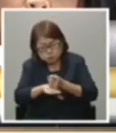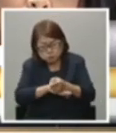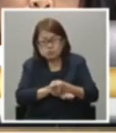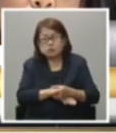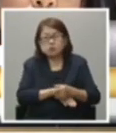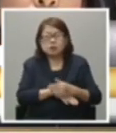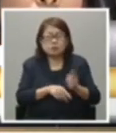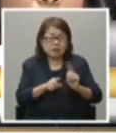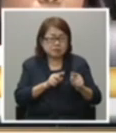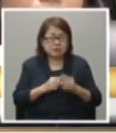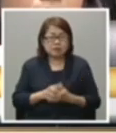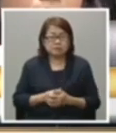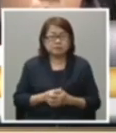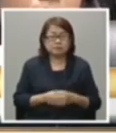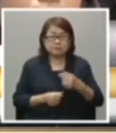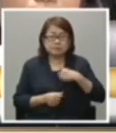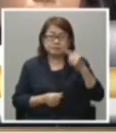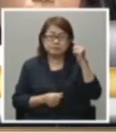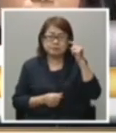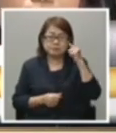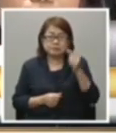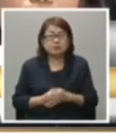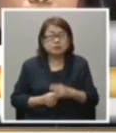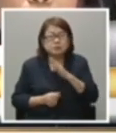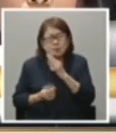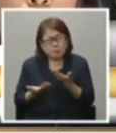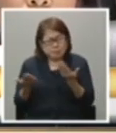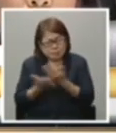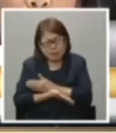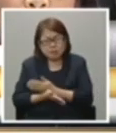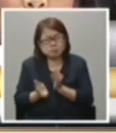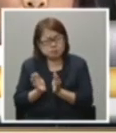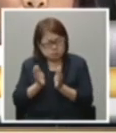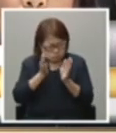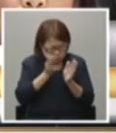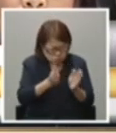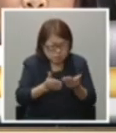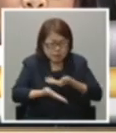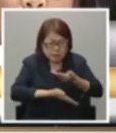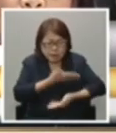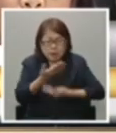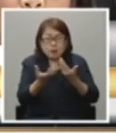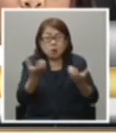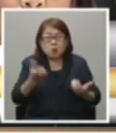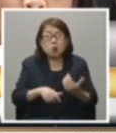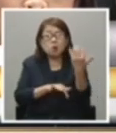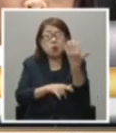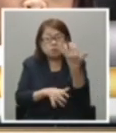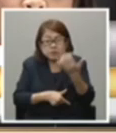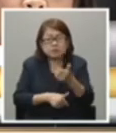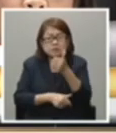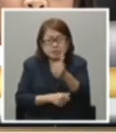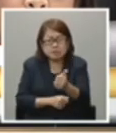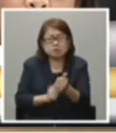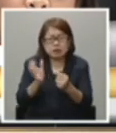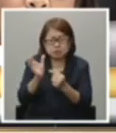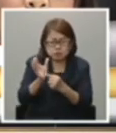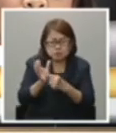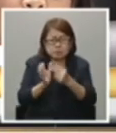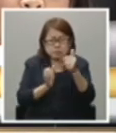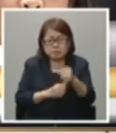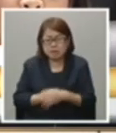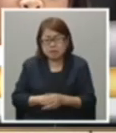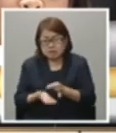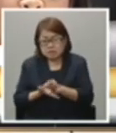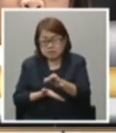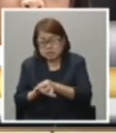านให้ความสำคัญกับโลกอีคอมเมิร์ซตลาดออนไลน์เงิน 70,000 กว่าล้านบาทที่ท่านเอาไปซื้ออาวุธยุทโธป